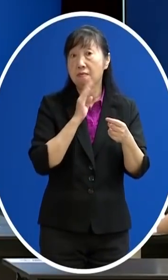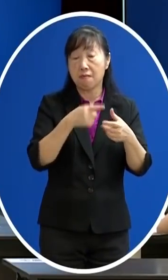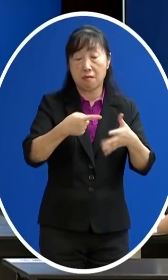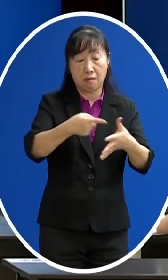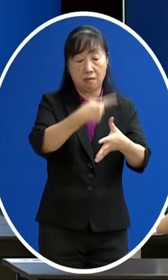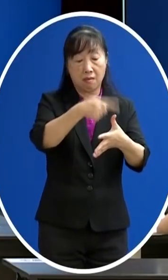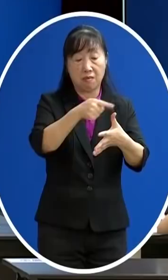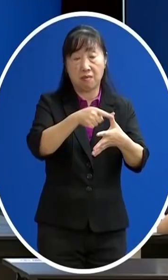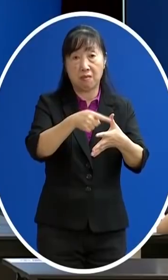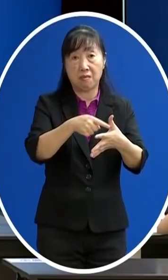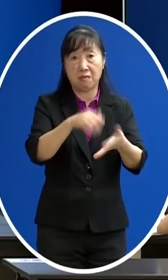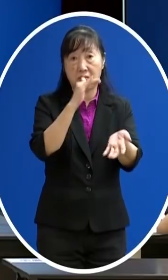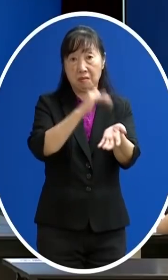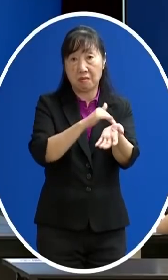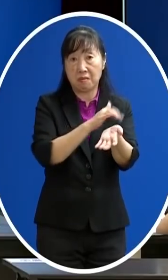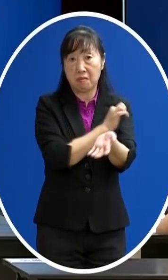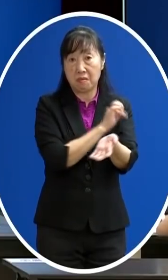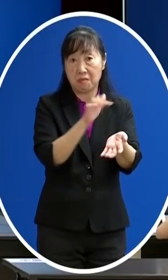謝謝